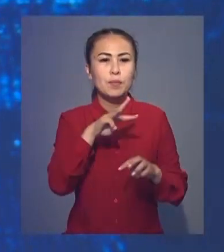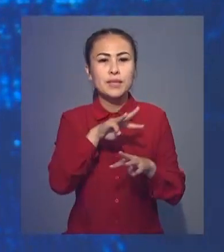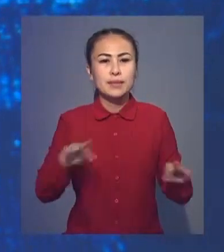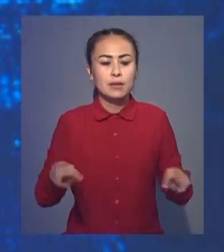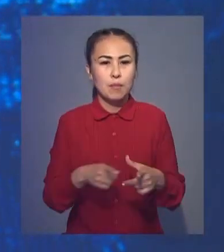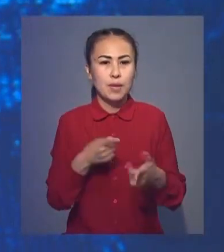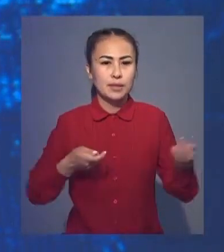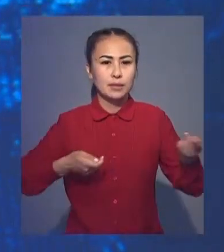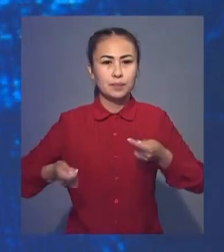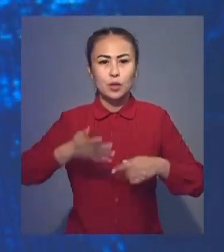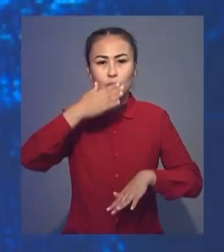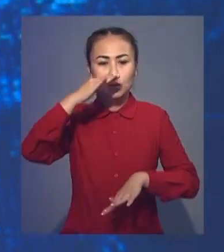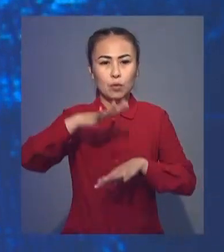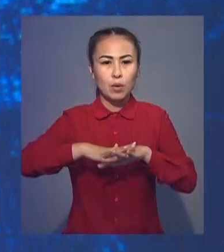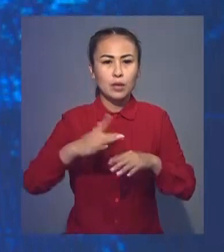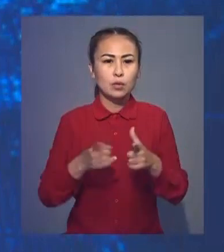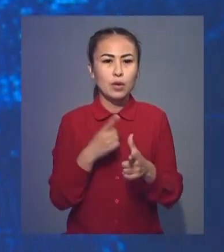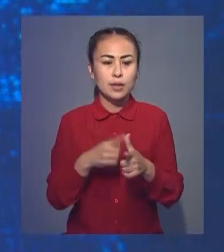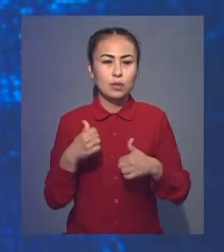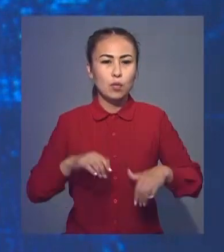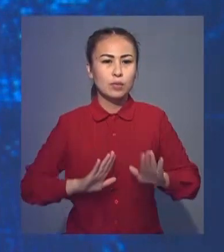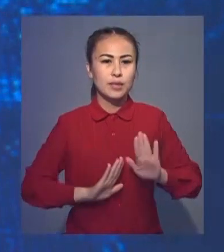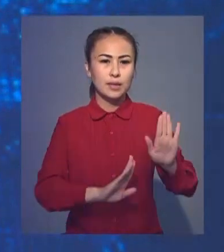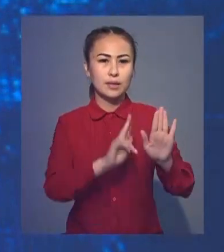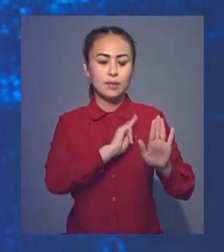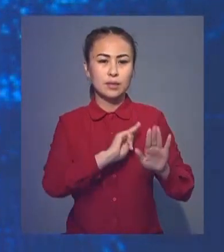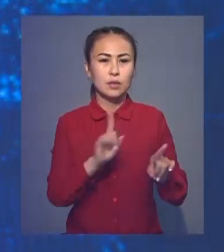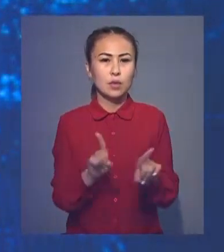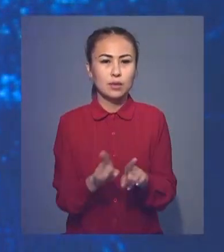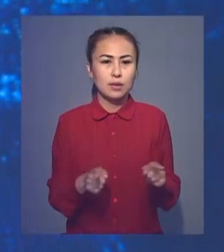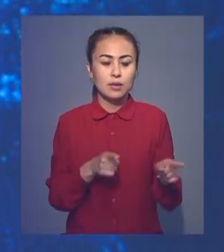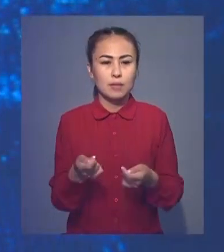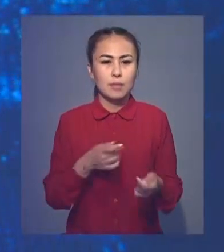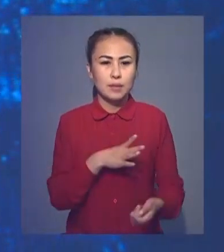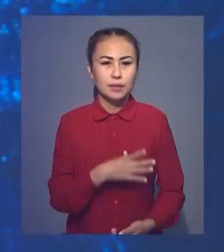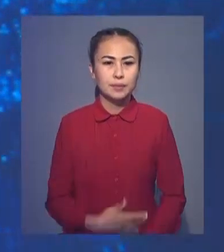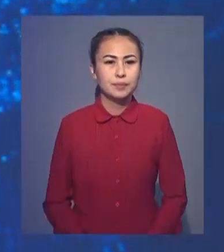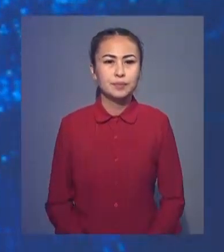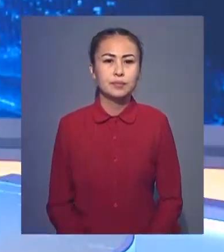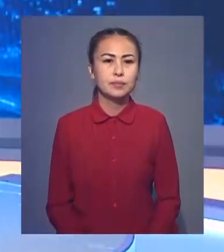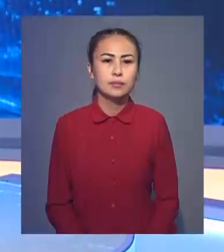экономика министрлігін басқарды. Кейін ұлттық банк төрағасының орынбасары қызметінде атқарды.